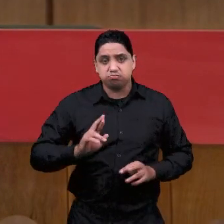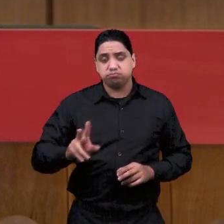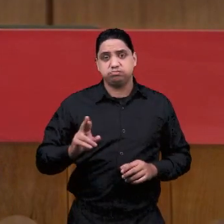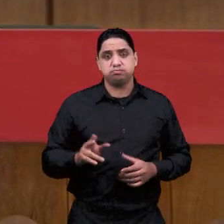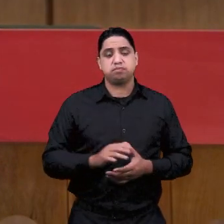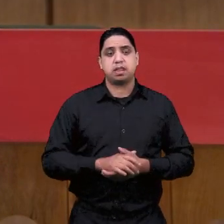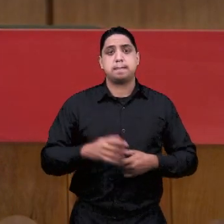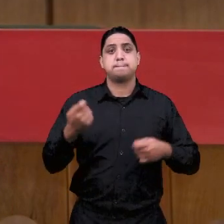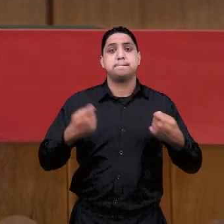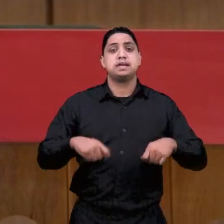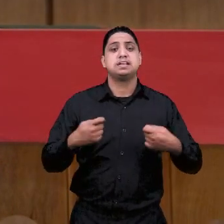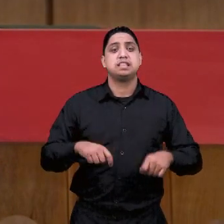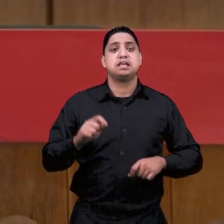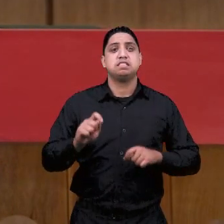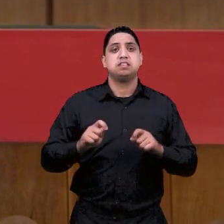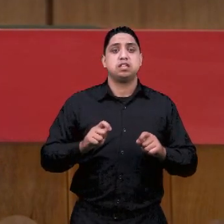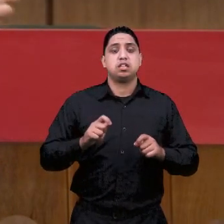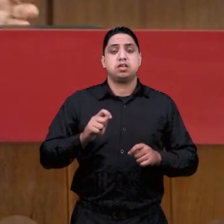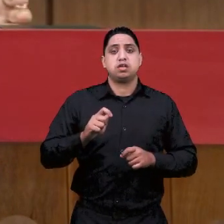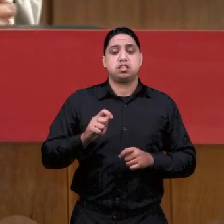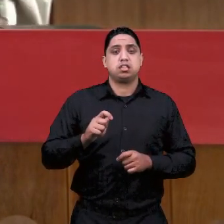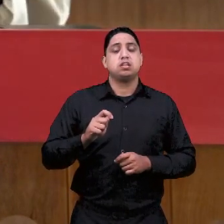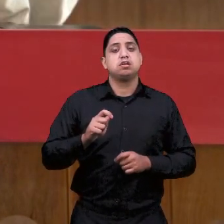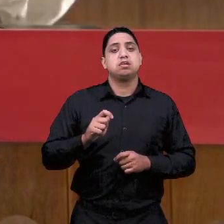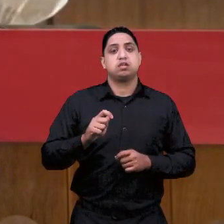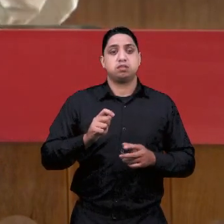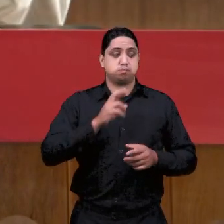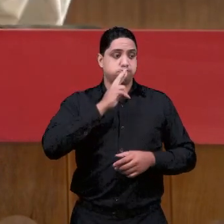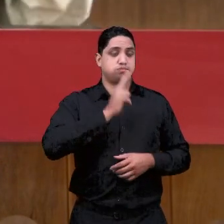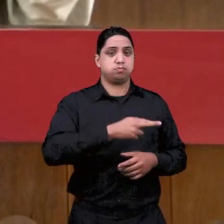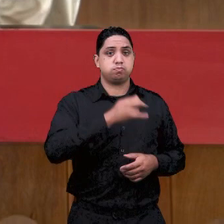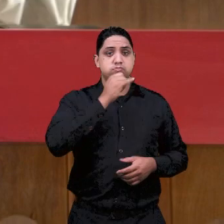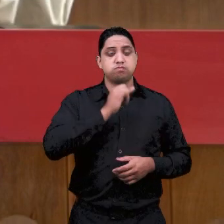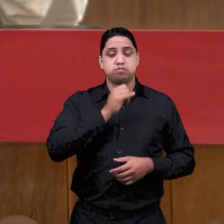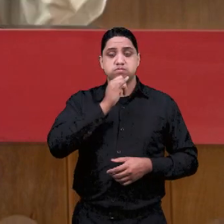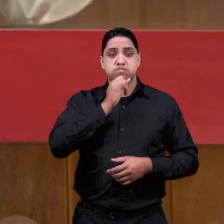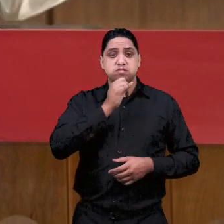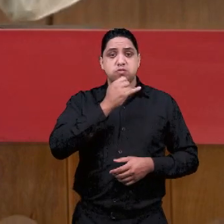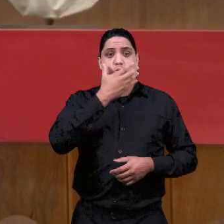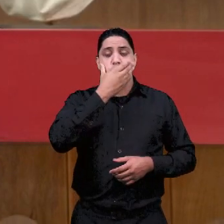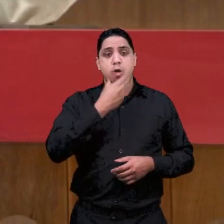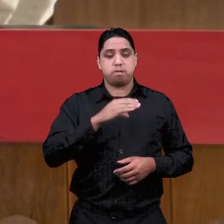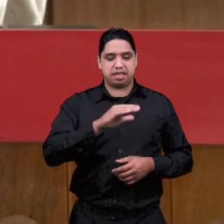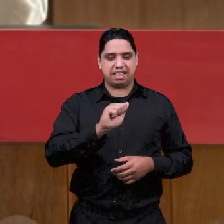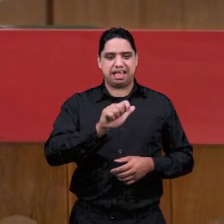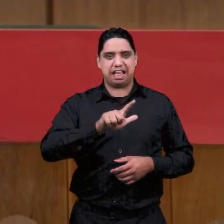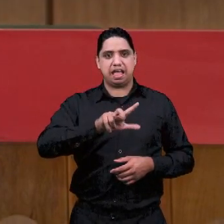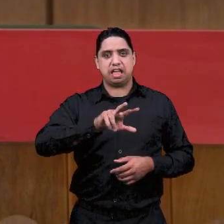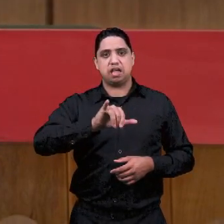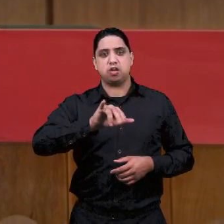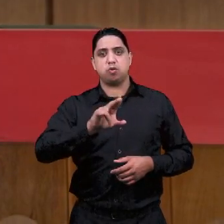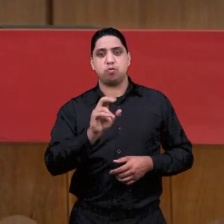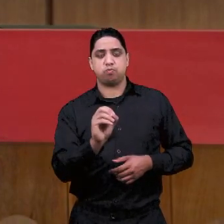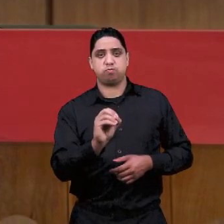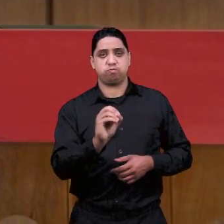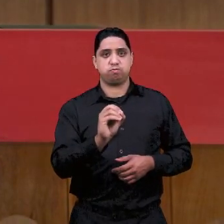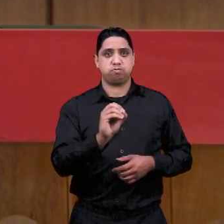de corriger. Calvin, il discute la forme, comment on devrait faire le